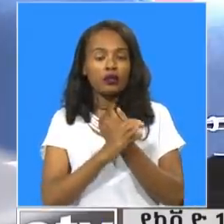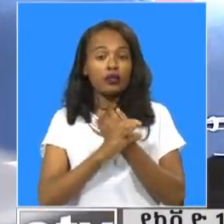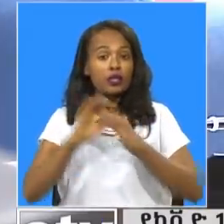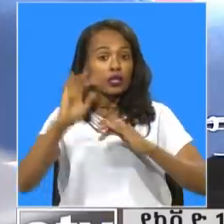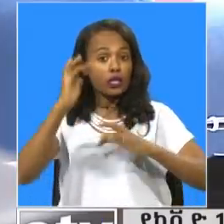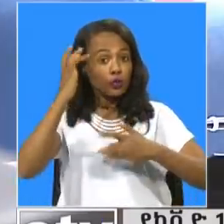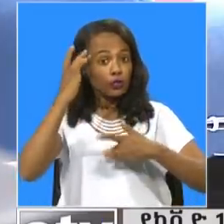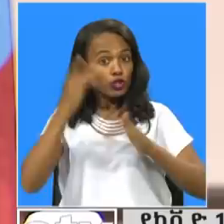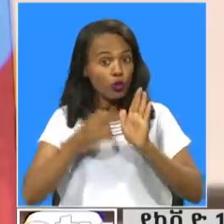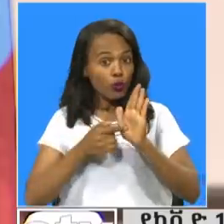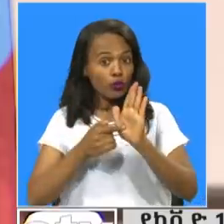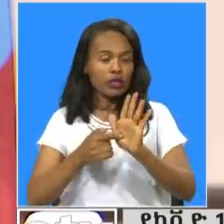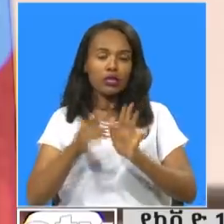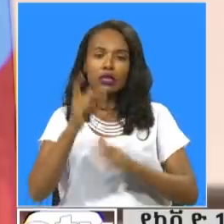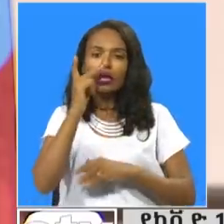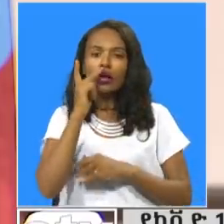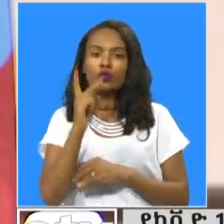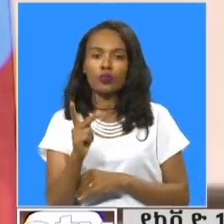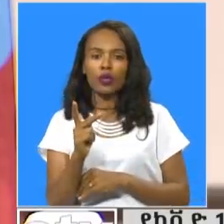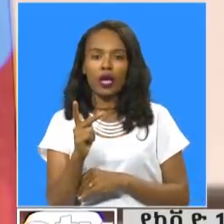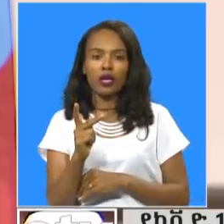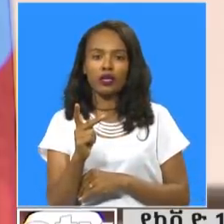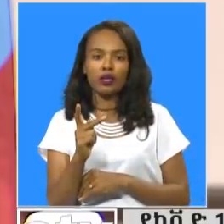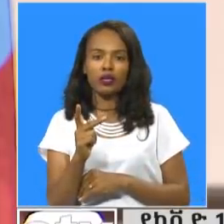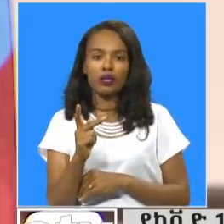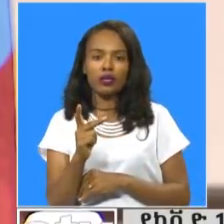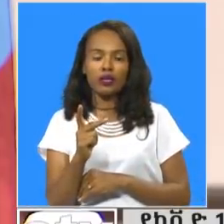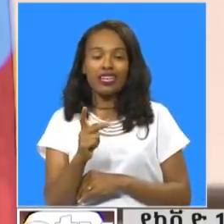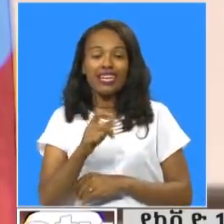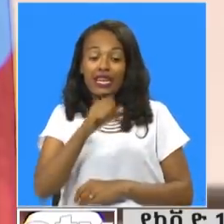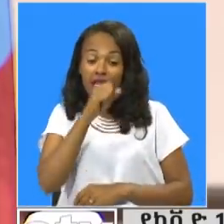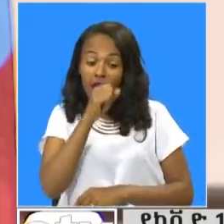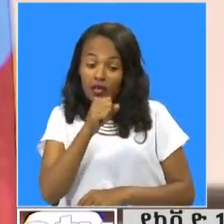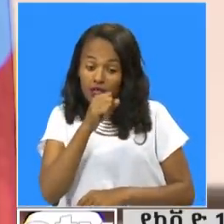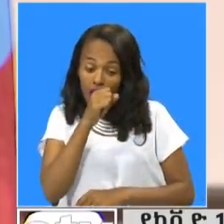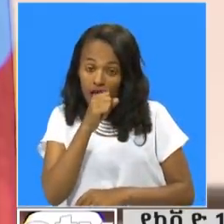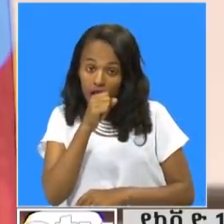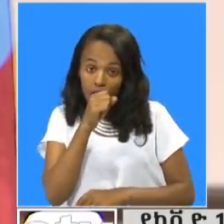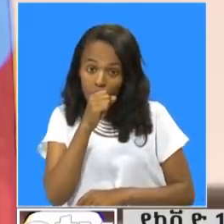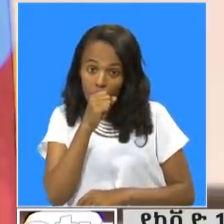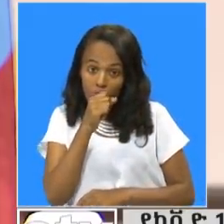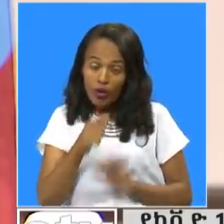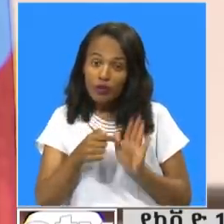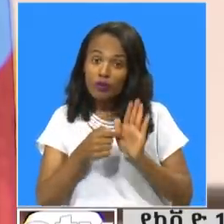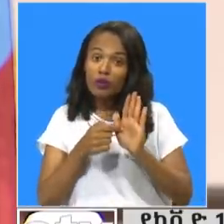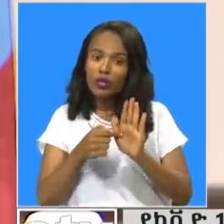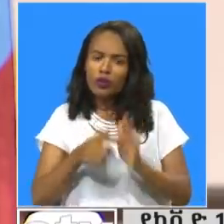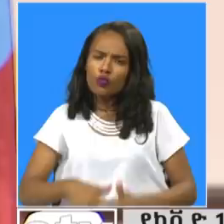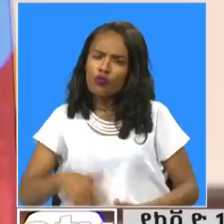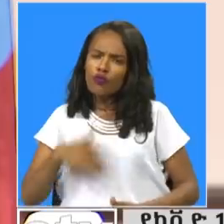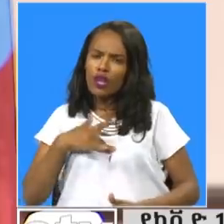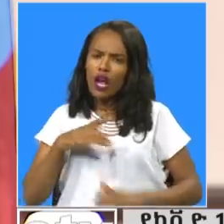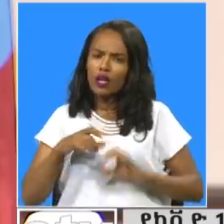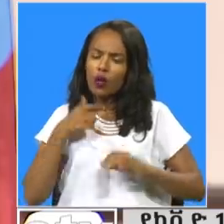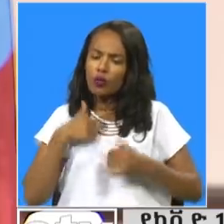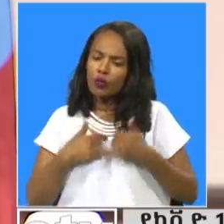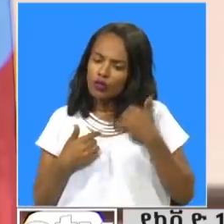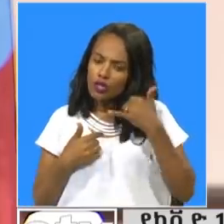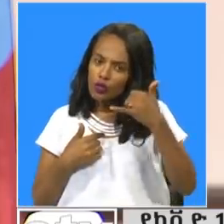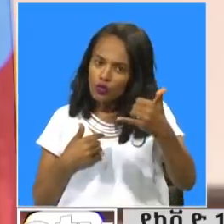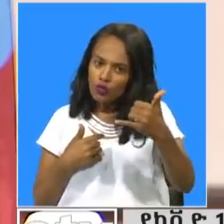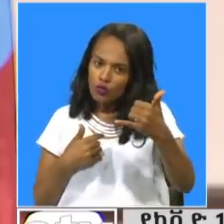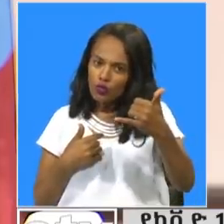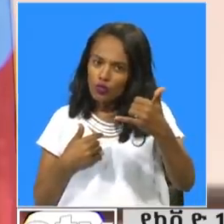የበሽታው ምልክት ታይቶብኛል እያሳለኝ ነው ምልክቱን ፊል አደርጋለሁ ሲደውሉ ለክምና